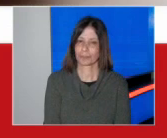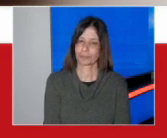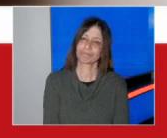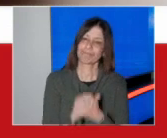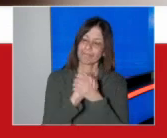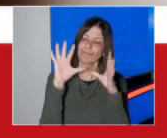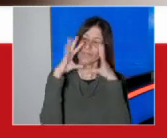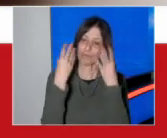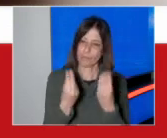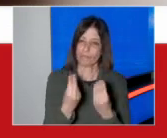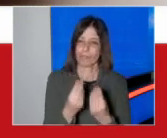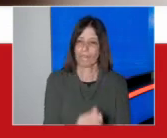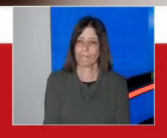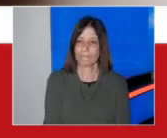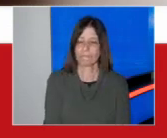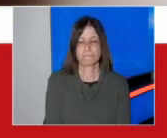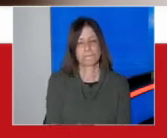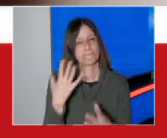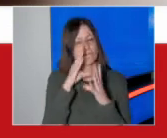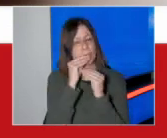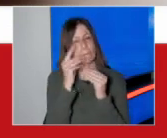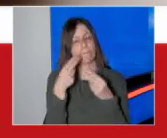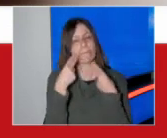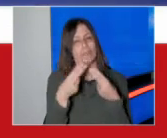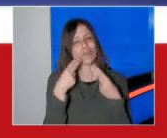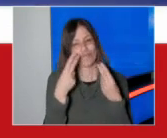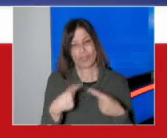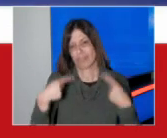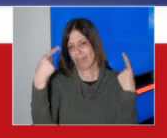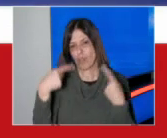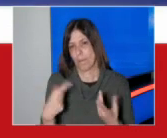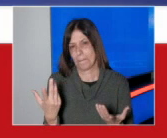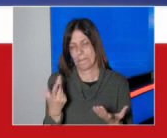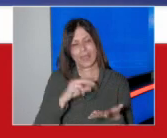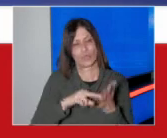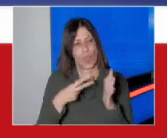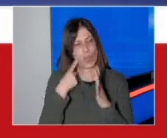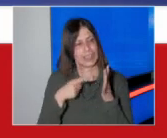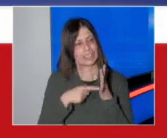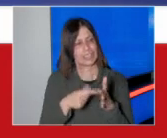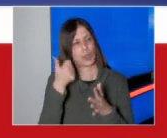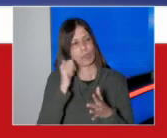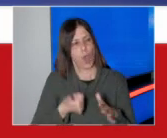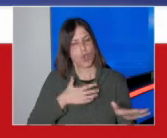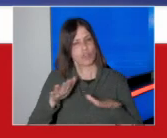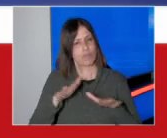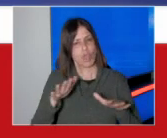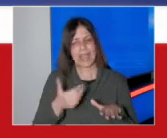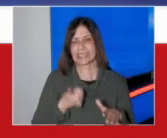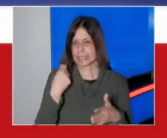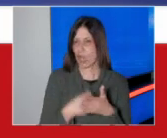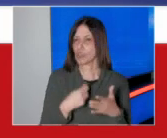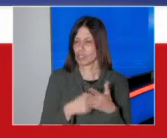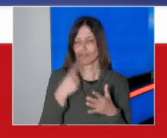שלום, יניר, ערב טוב. ערב טוב. אז נדב, בוא נדבר על התגובות היום, על התוכנית שהציגו אתמול ראש הממשלה, שר האוצר,